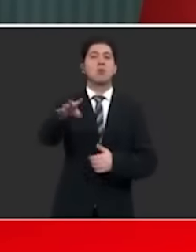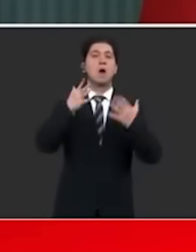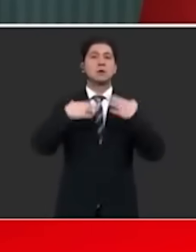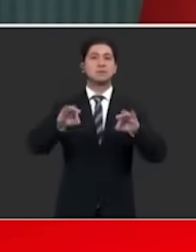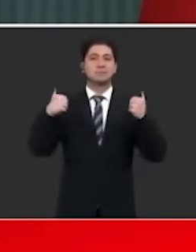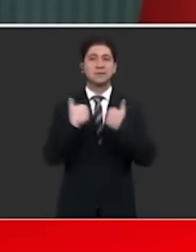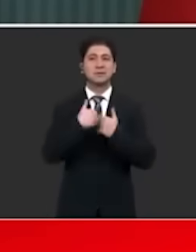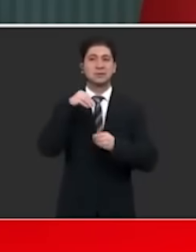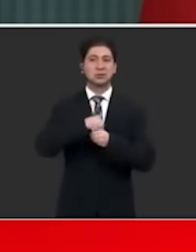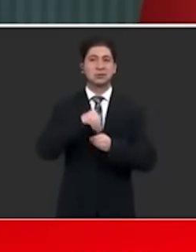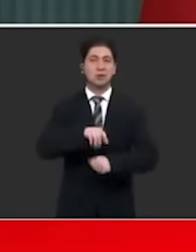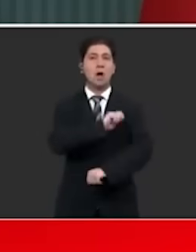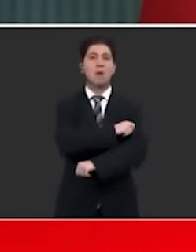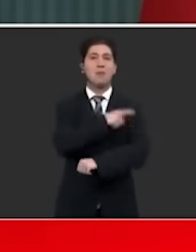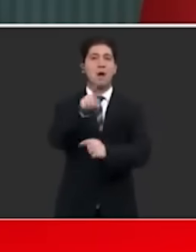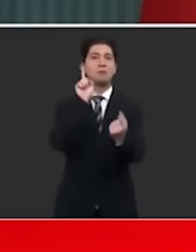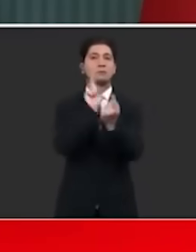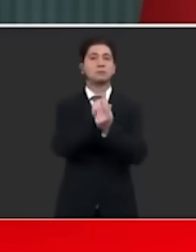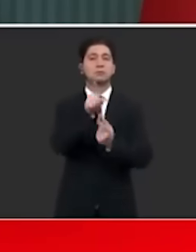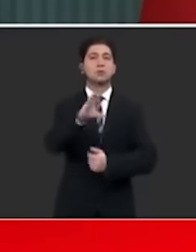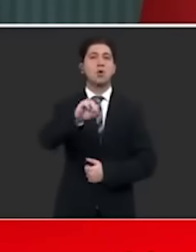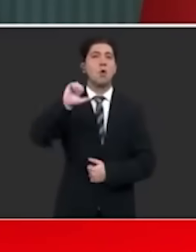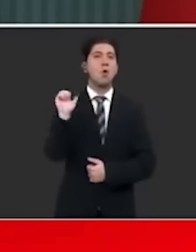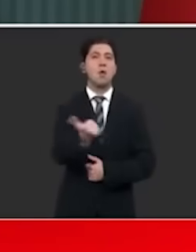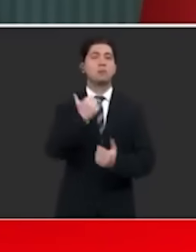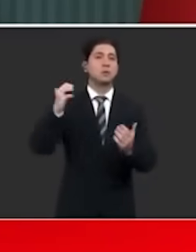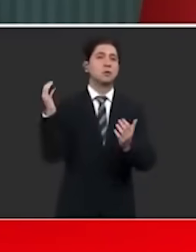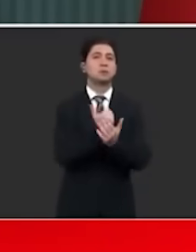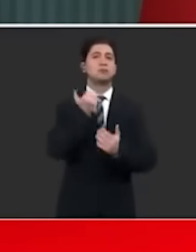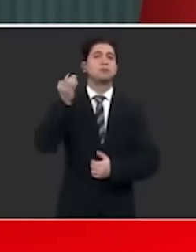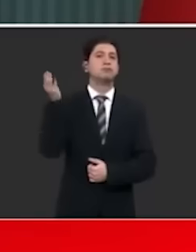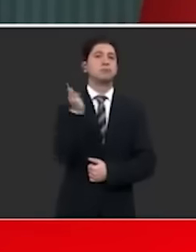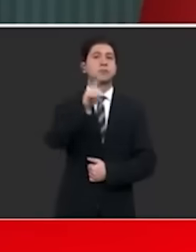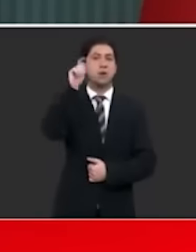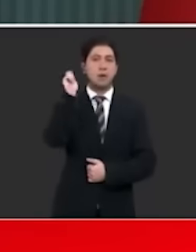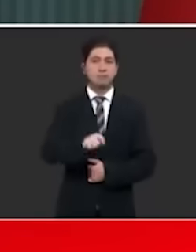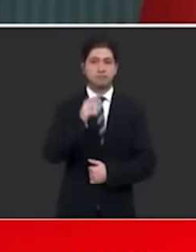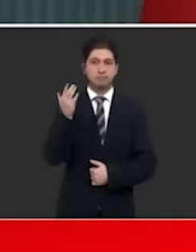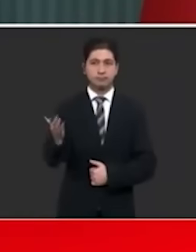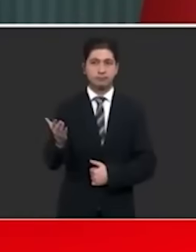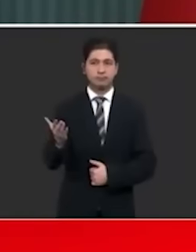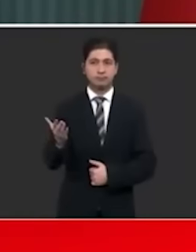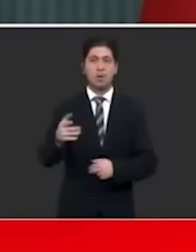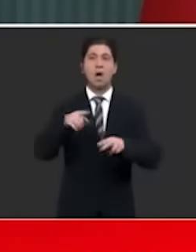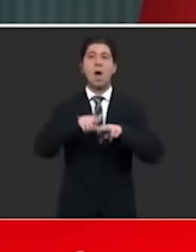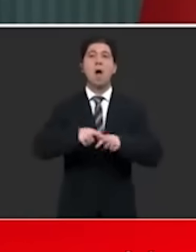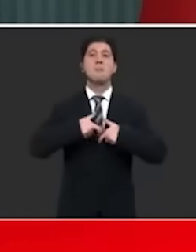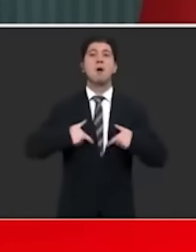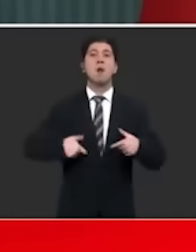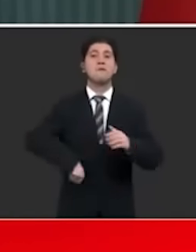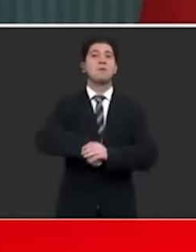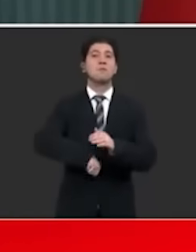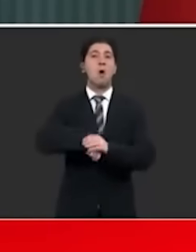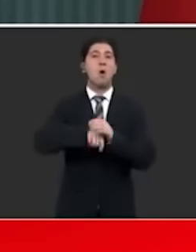maçında Almanya karşısında tarihi bir galibiyete imza atan A milli futbol